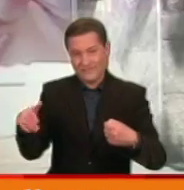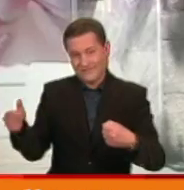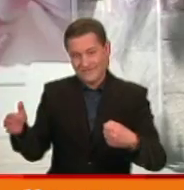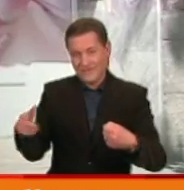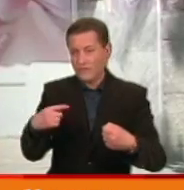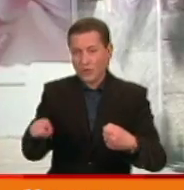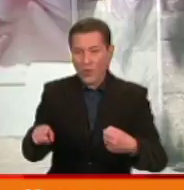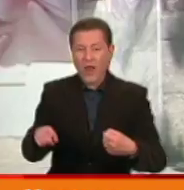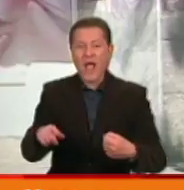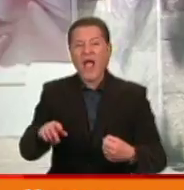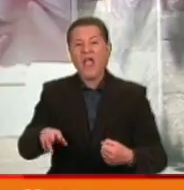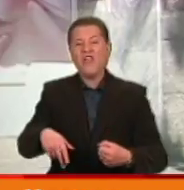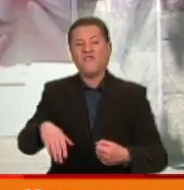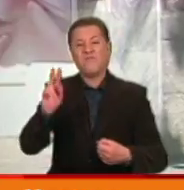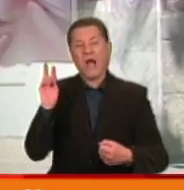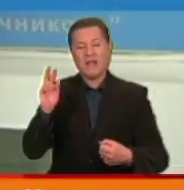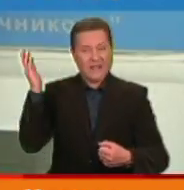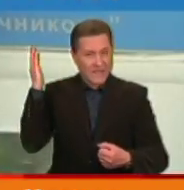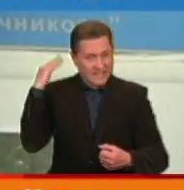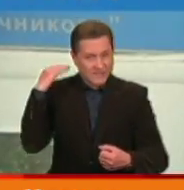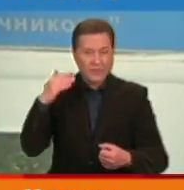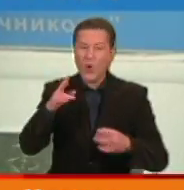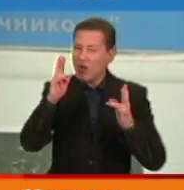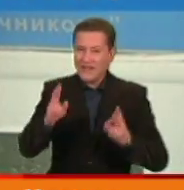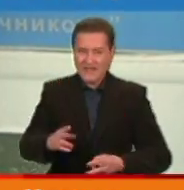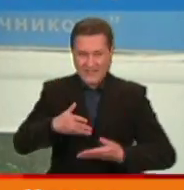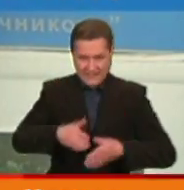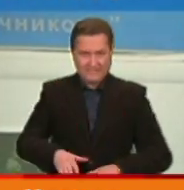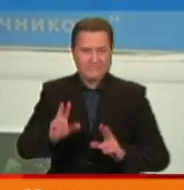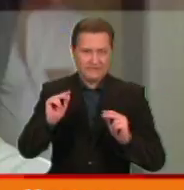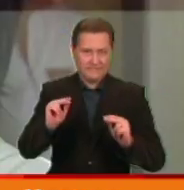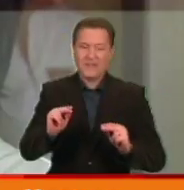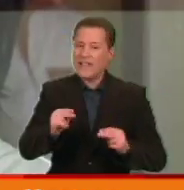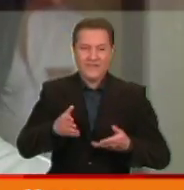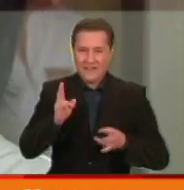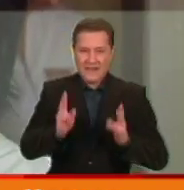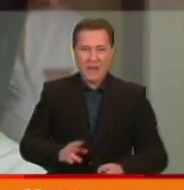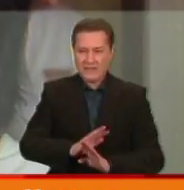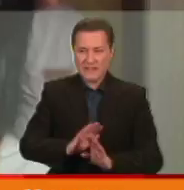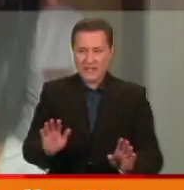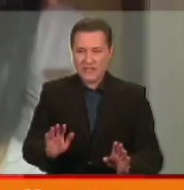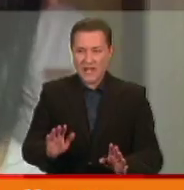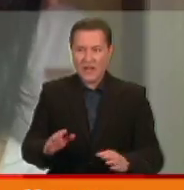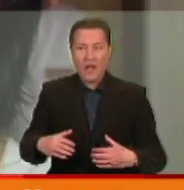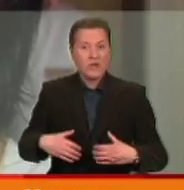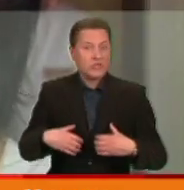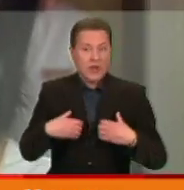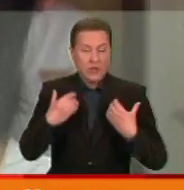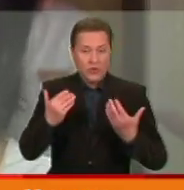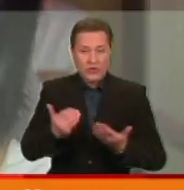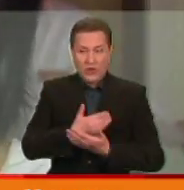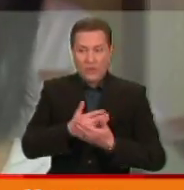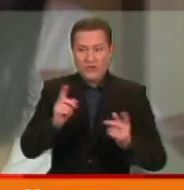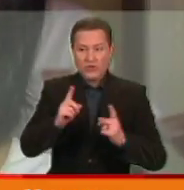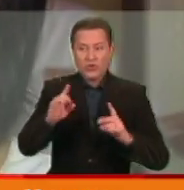час ДТП лише впала на спину. Дитина, на щастя, не постраждала. Ні, я понял. Та шокирующая новость, что